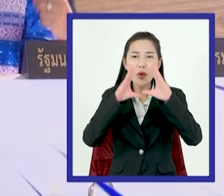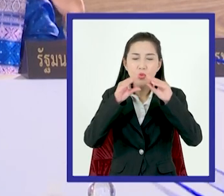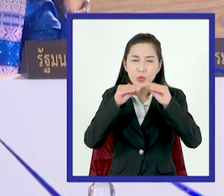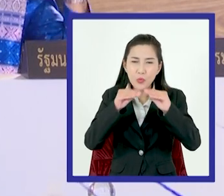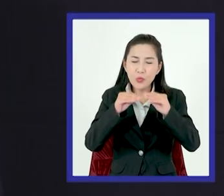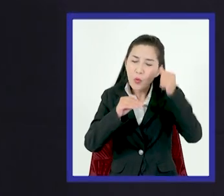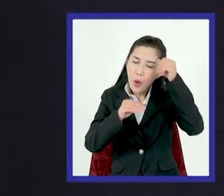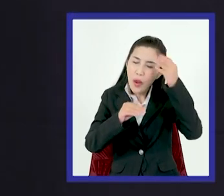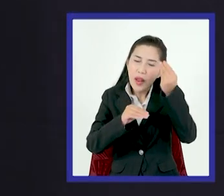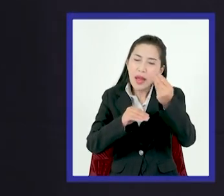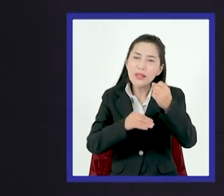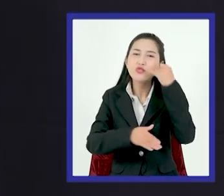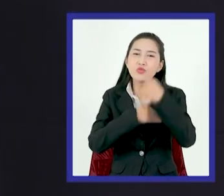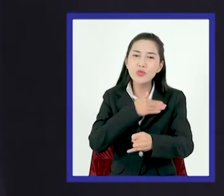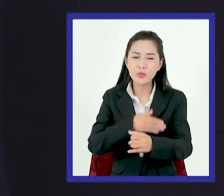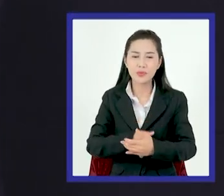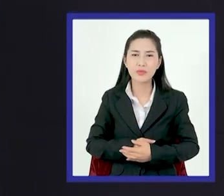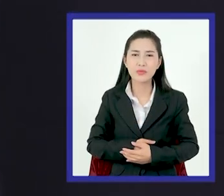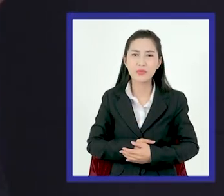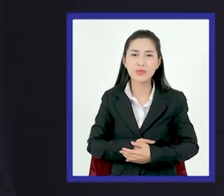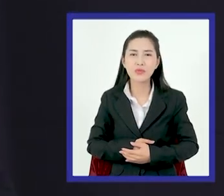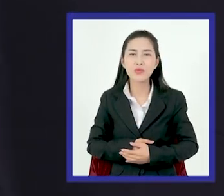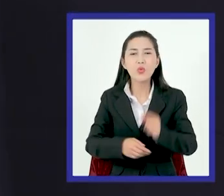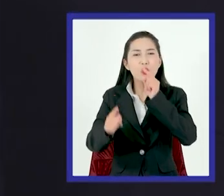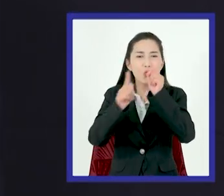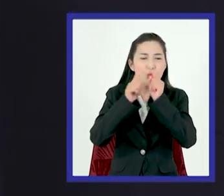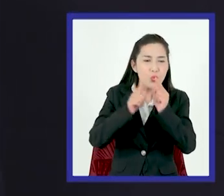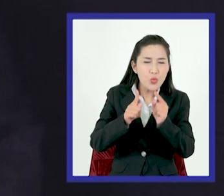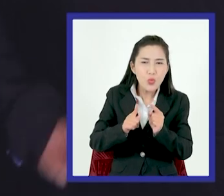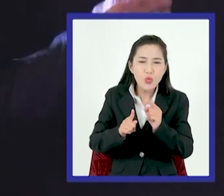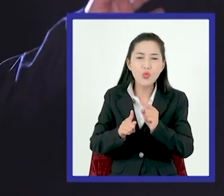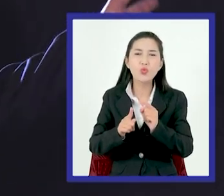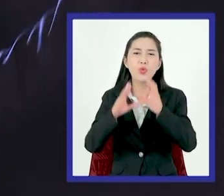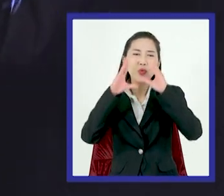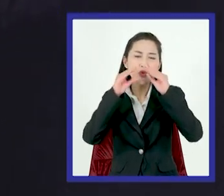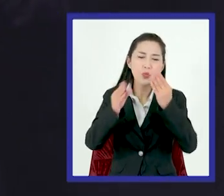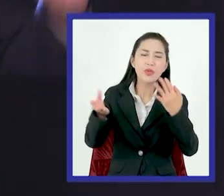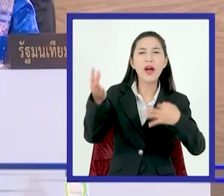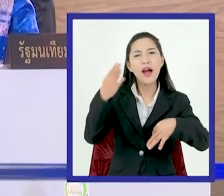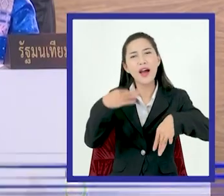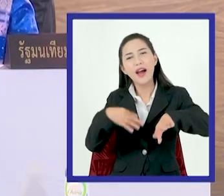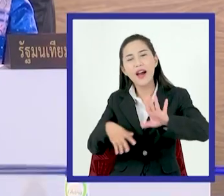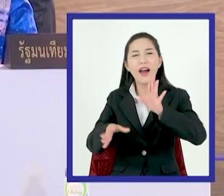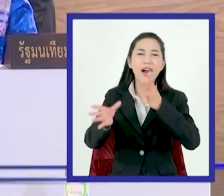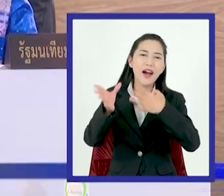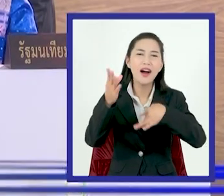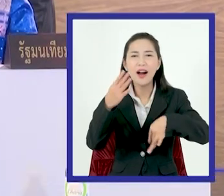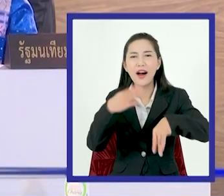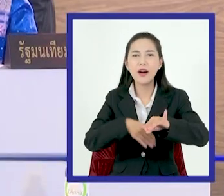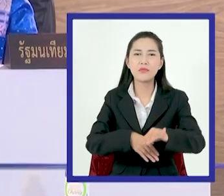ฮะให้รัฐมนตรีนี่พอรัฐมนตรีนี่เข้าไปพูดรัฐมนตรีนะรัฐมนตรีเข้าไปพูดเนี่ยมัวแต่ลำมาอยู่นี่